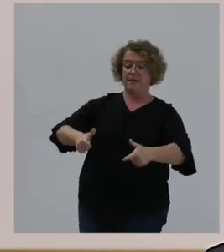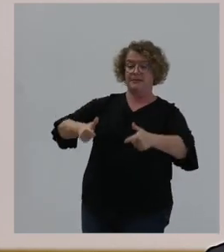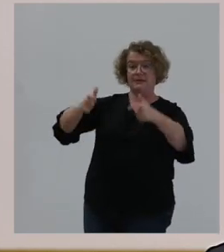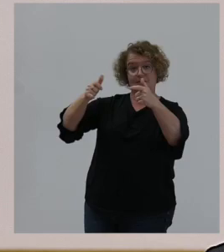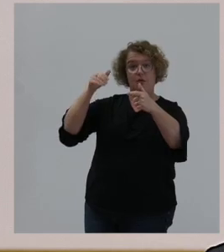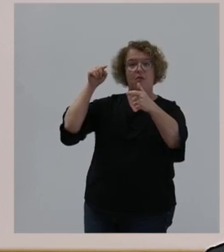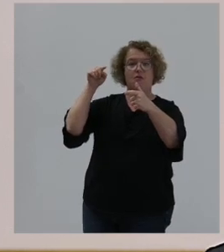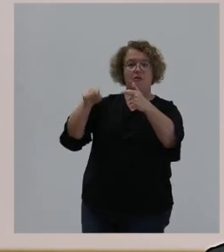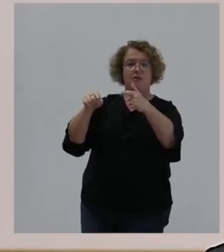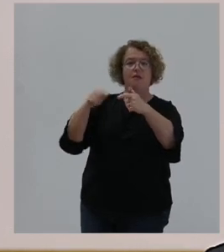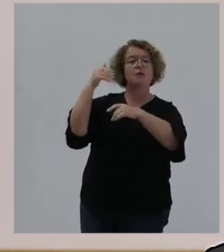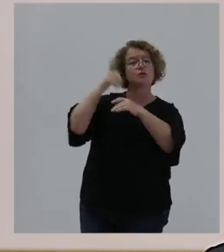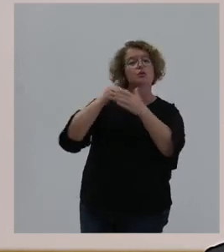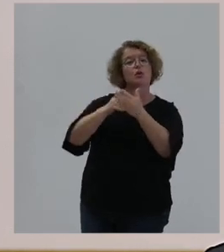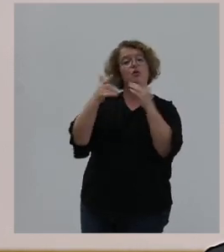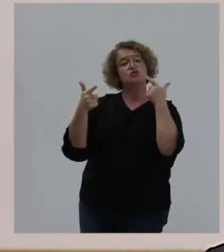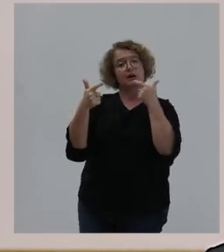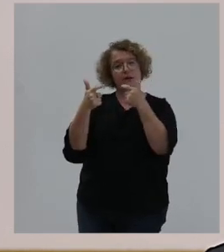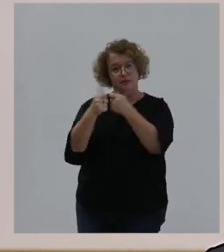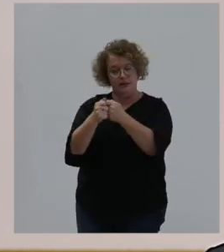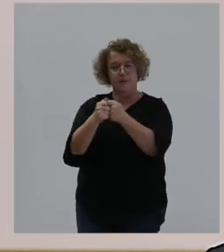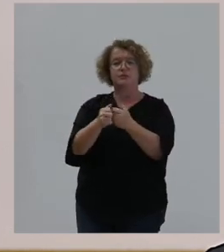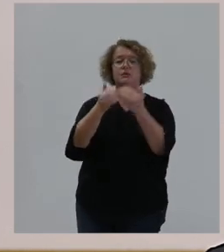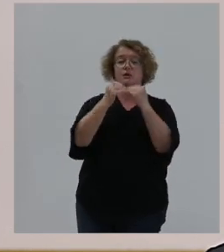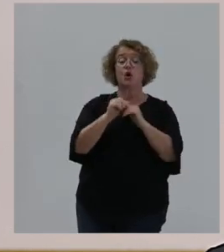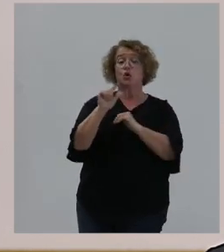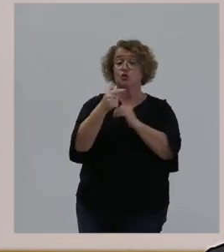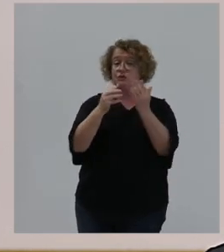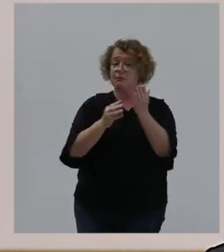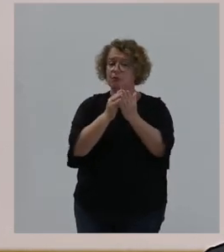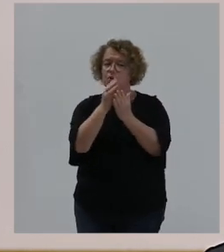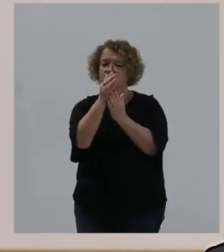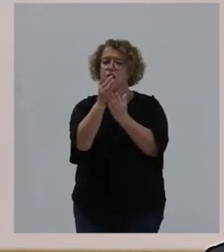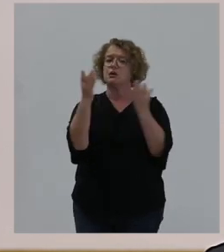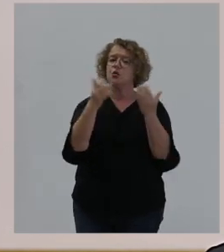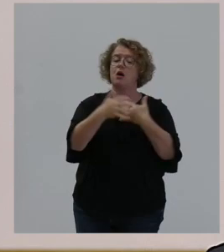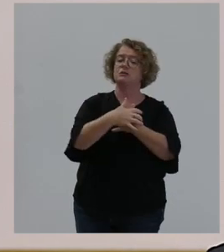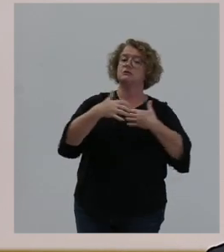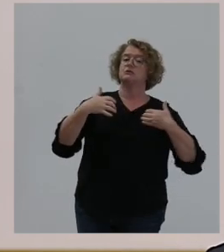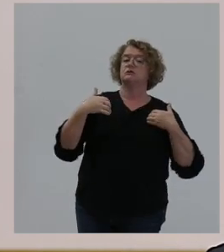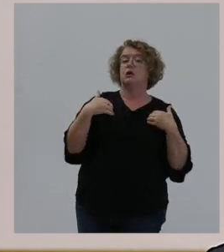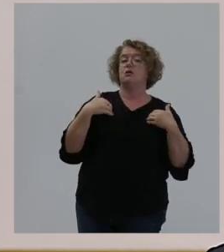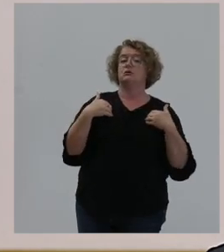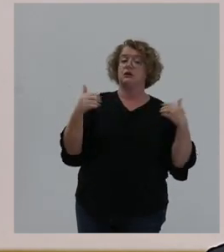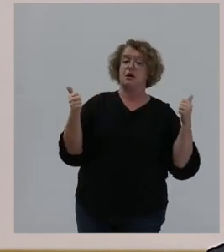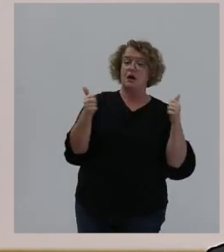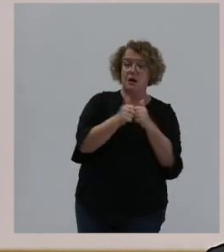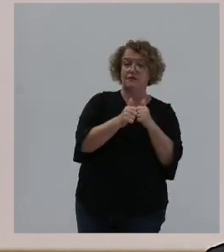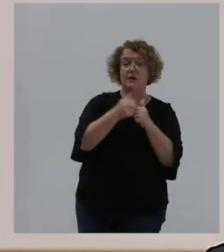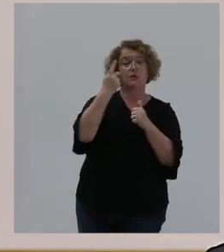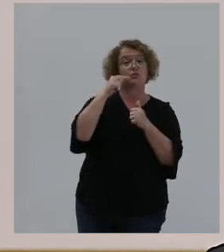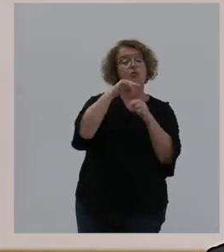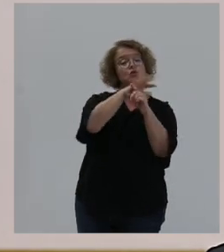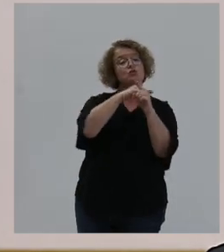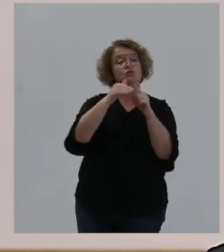être en accord avec le projet. Deuxième projet qu'on veut défendre, les sciences avec et pour la société. Ça ne vous étonnera